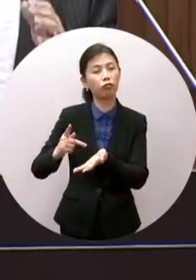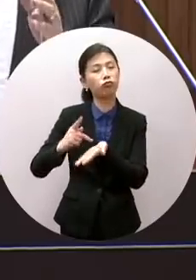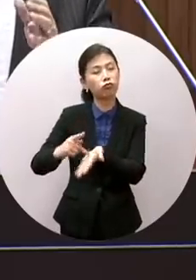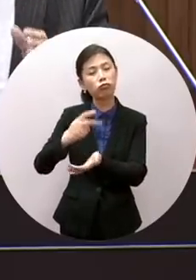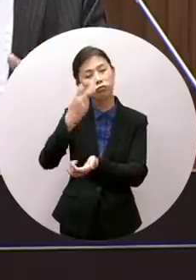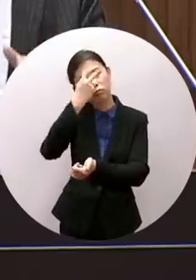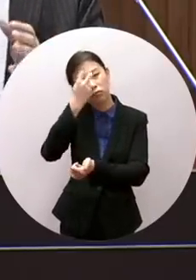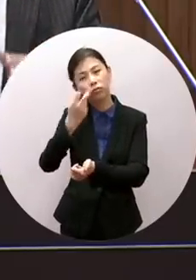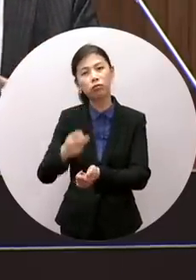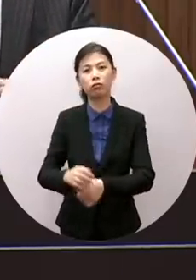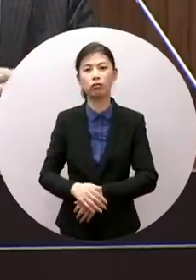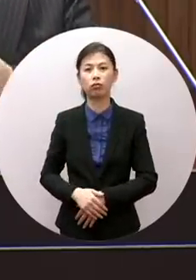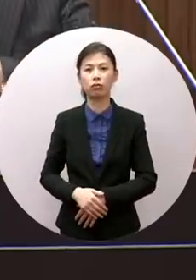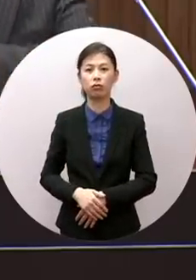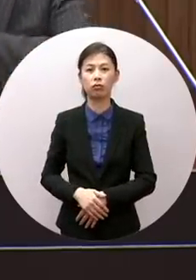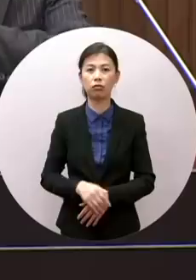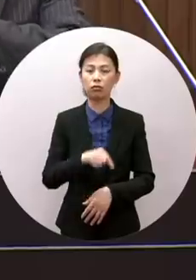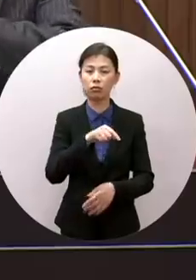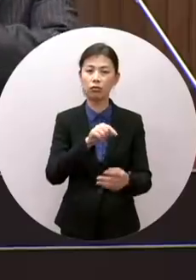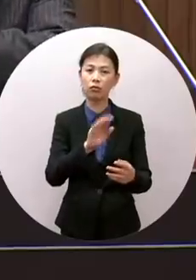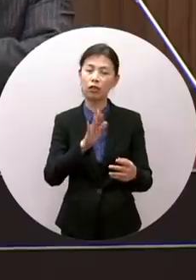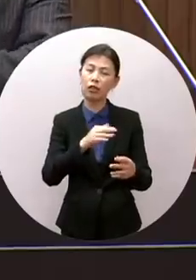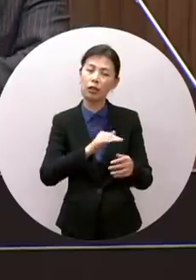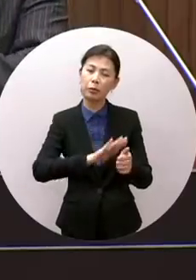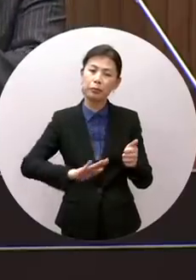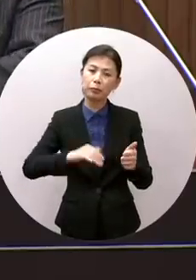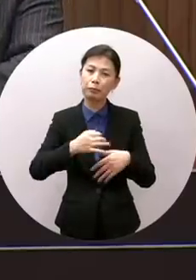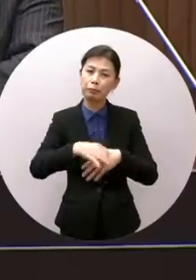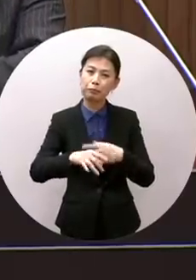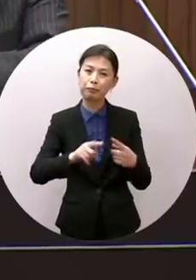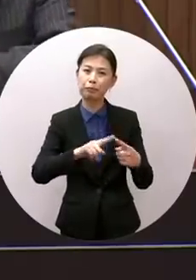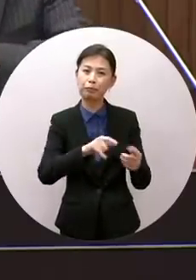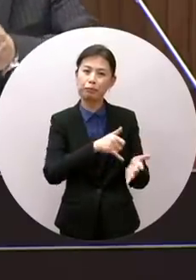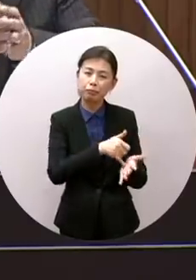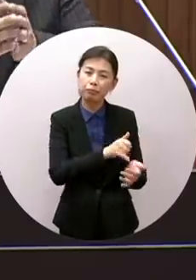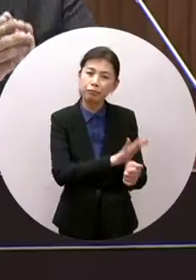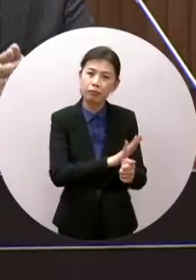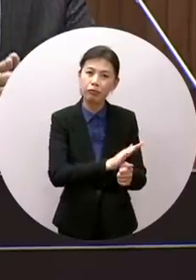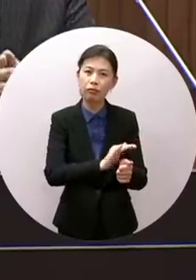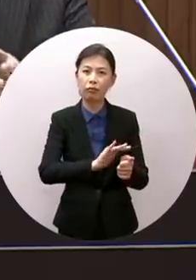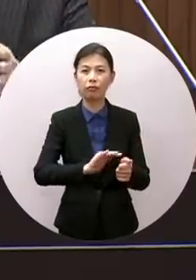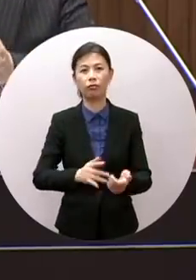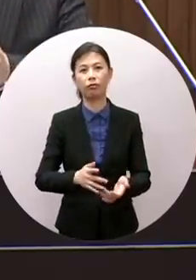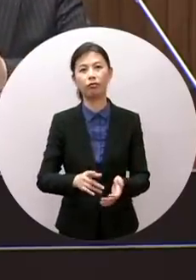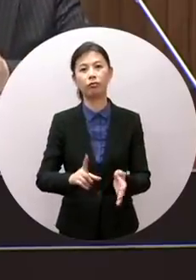题，居住正义的问题会不会因为我们太照顾弱势而引起？